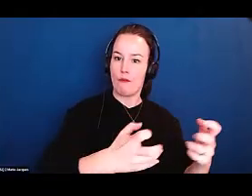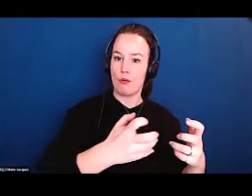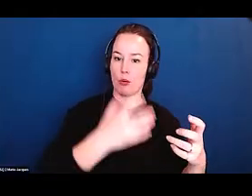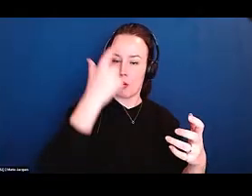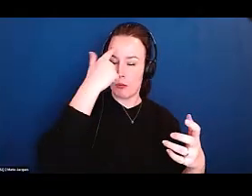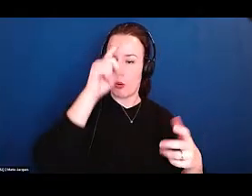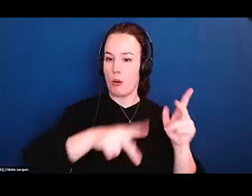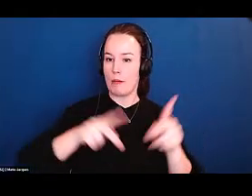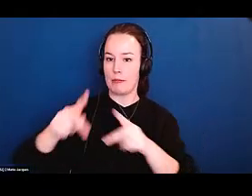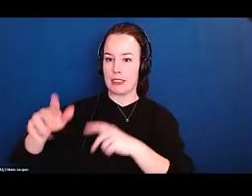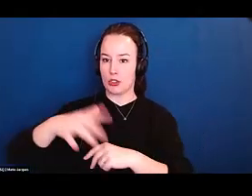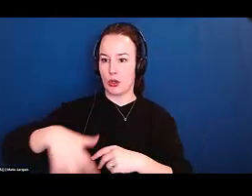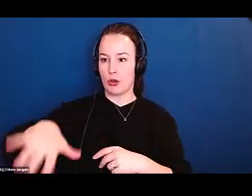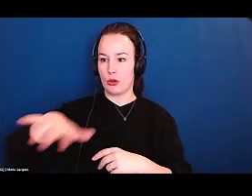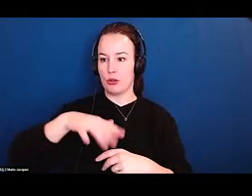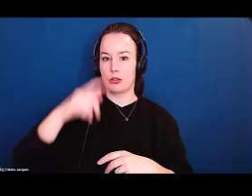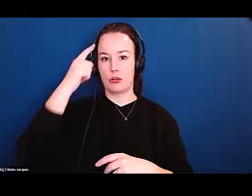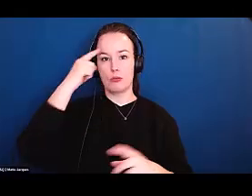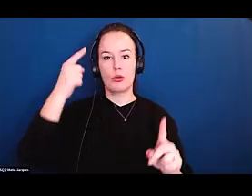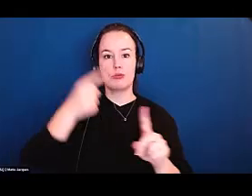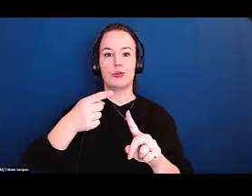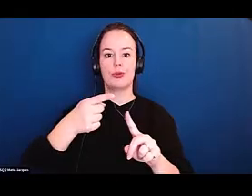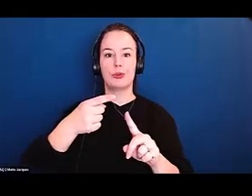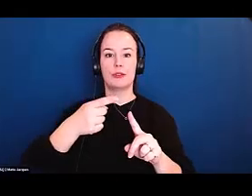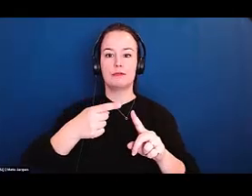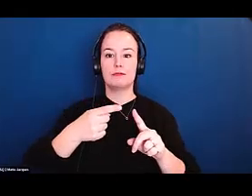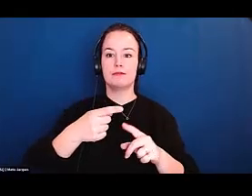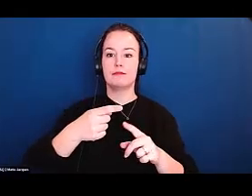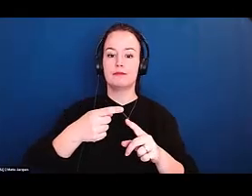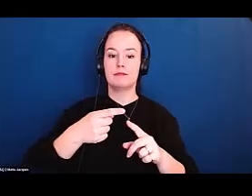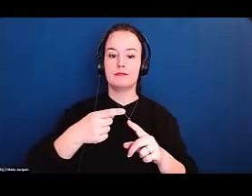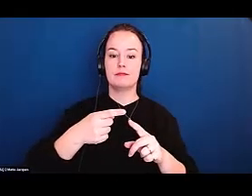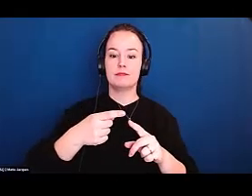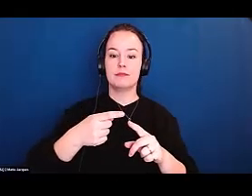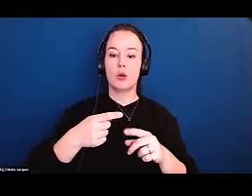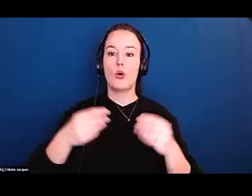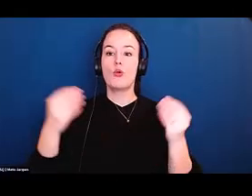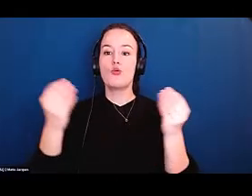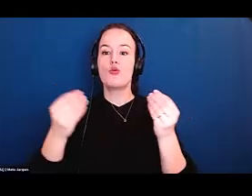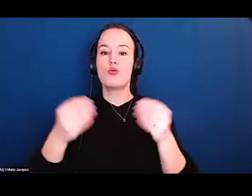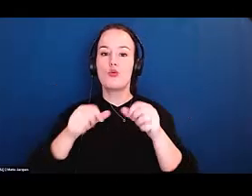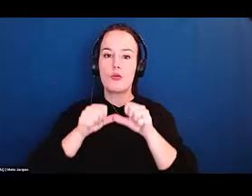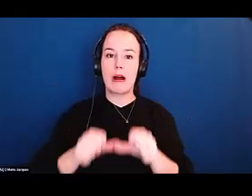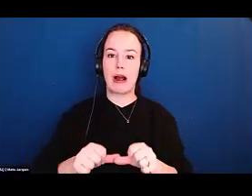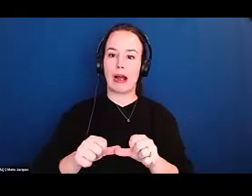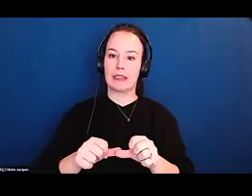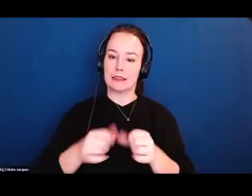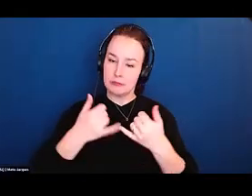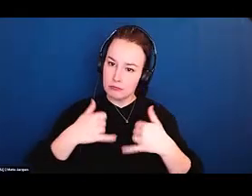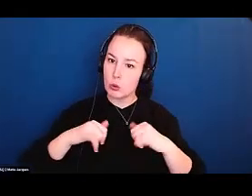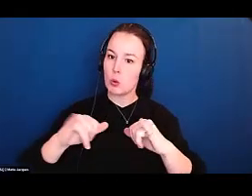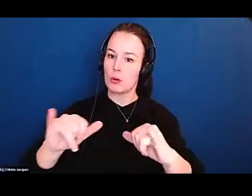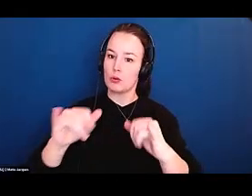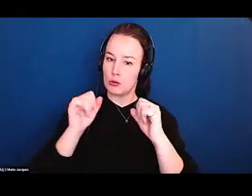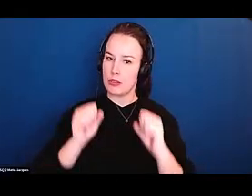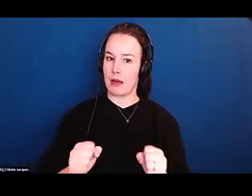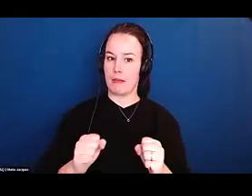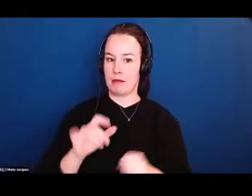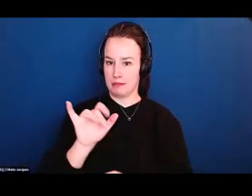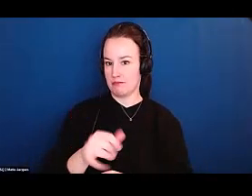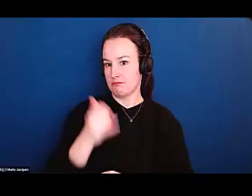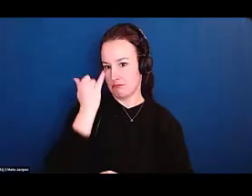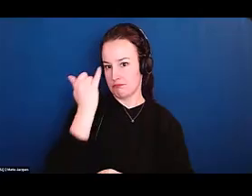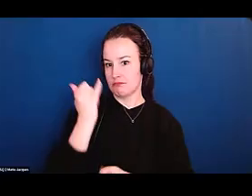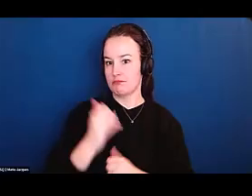Et donc, pour également les soutenir dans leur prochaine place et endroit de résidence. C'était vraiment